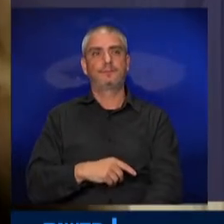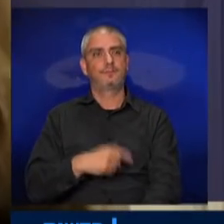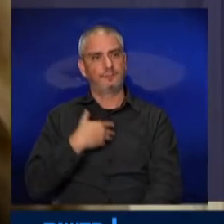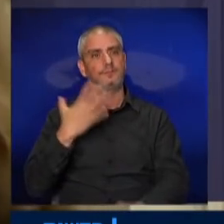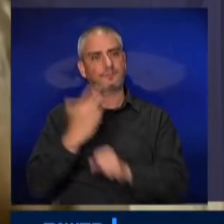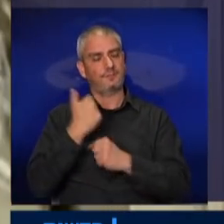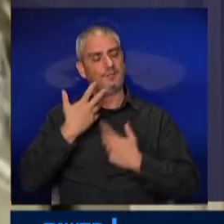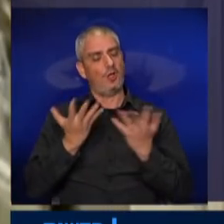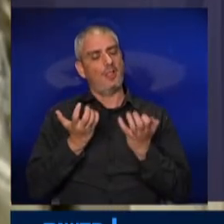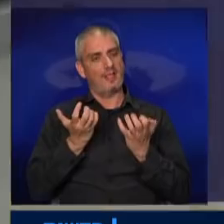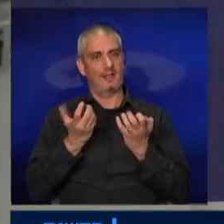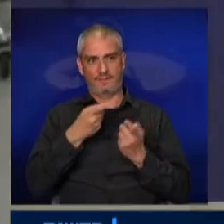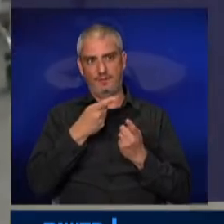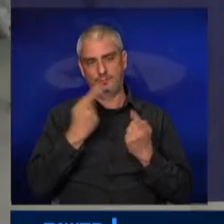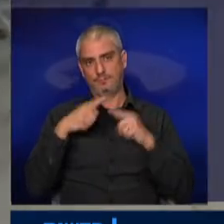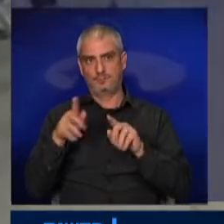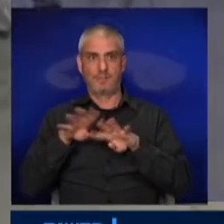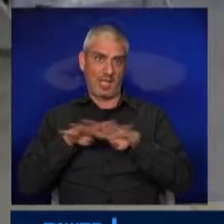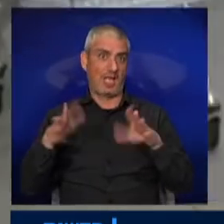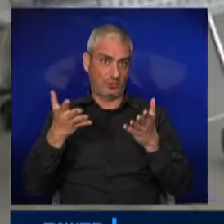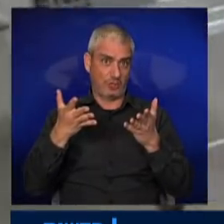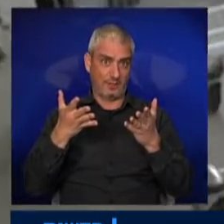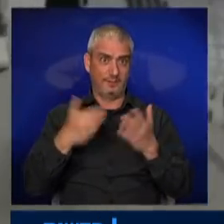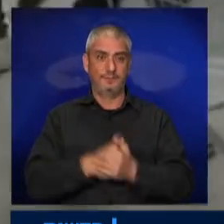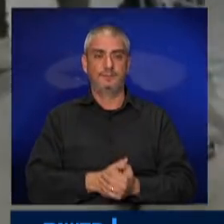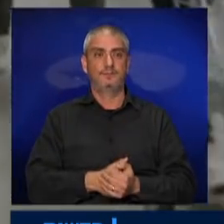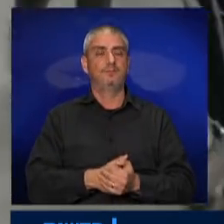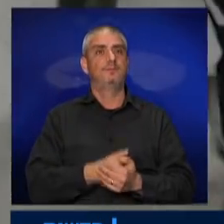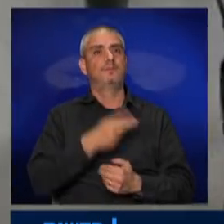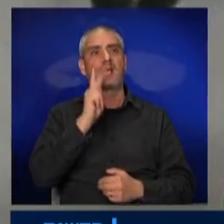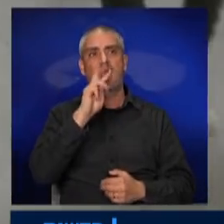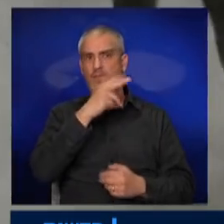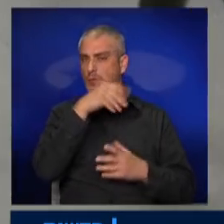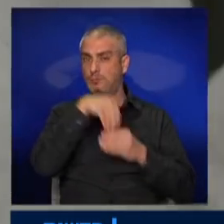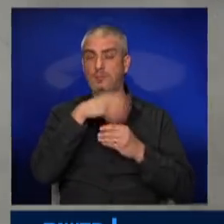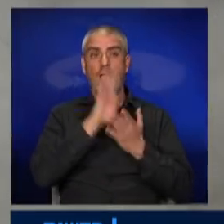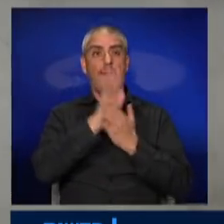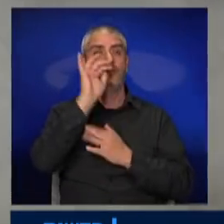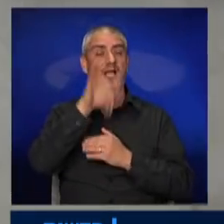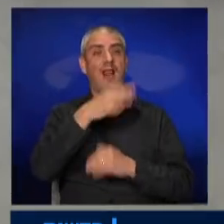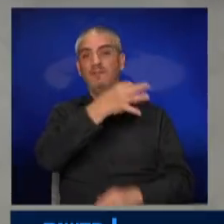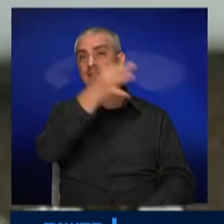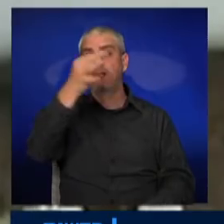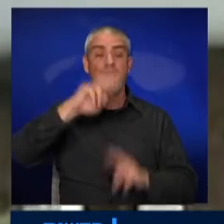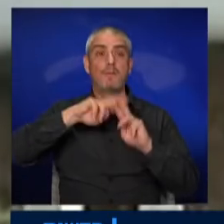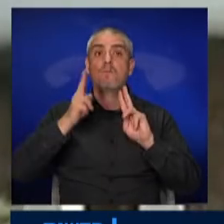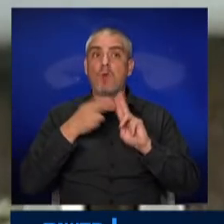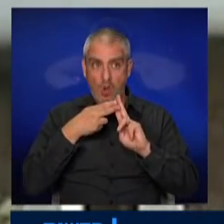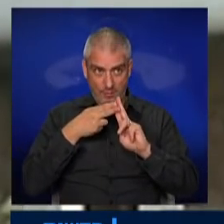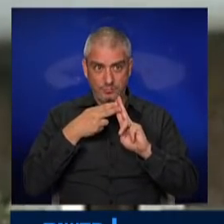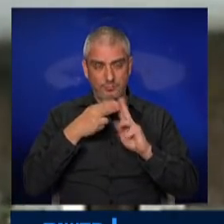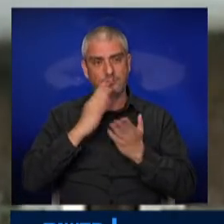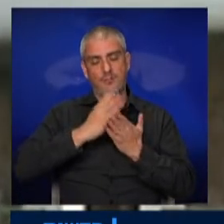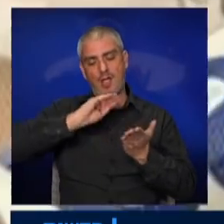להיות מאוד אטרקטיביים בצד הרשת. רשת קרפור שמונה כ-14,000 סניפים בעולם, חתמה